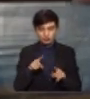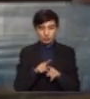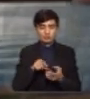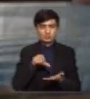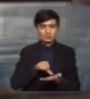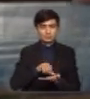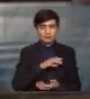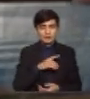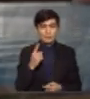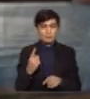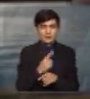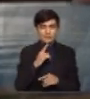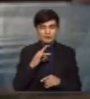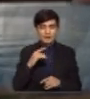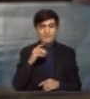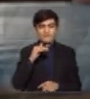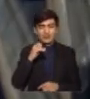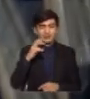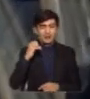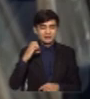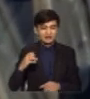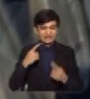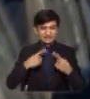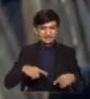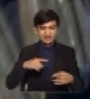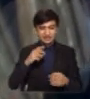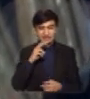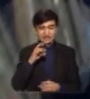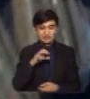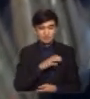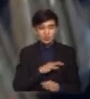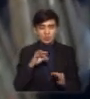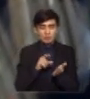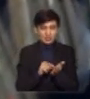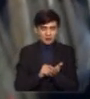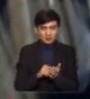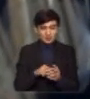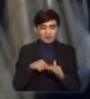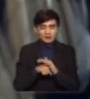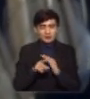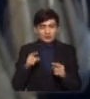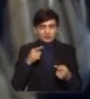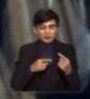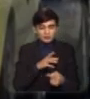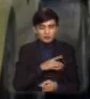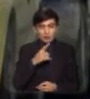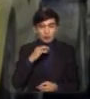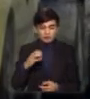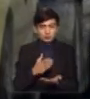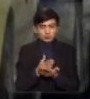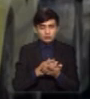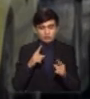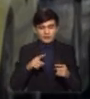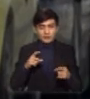после финансового кризиса документ не предусматривает сокращение пенсий, но профсоюзы государственных служащих требуют возврата